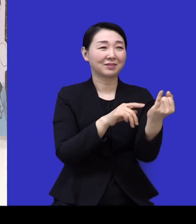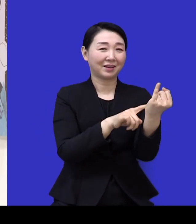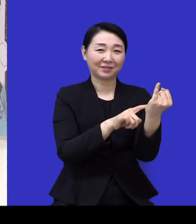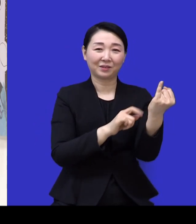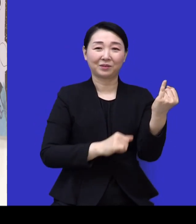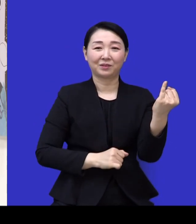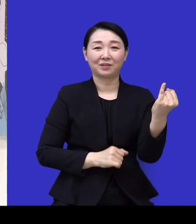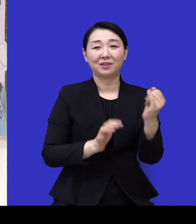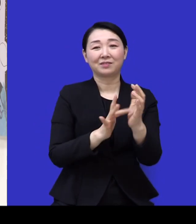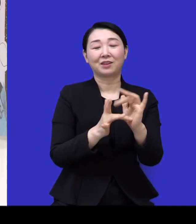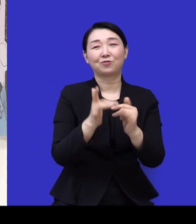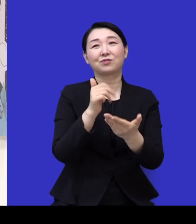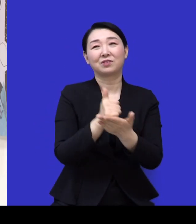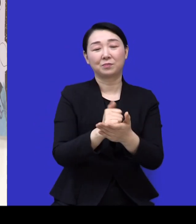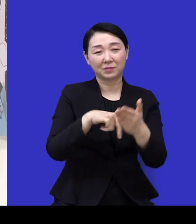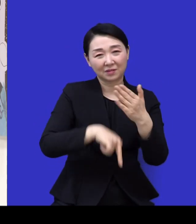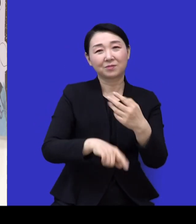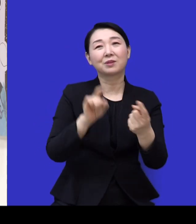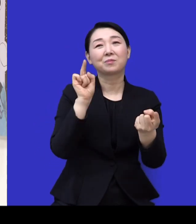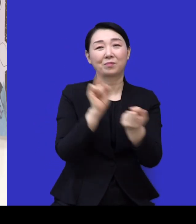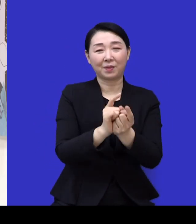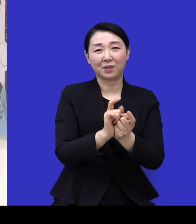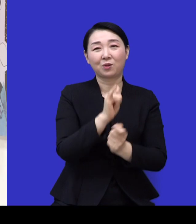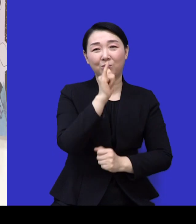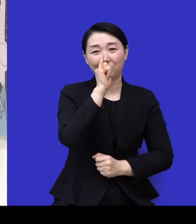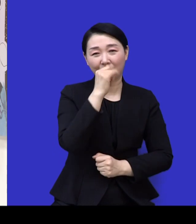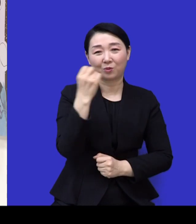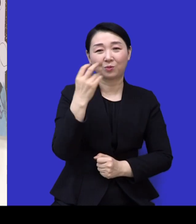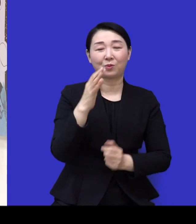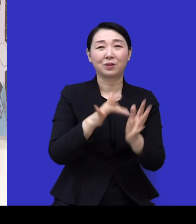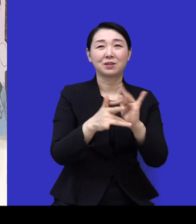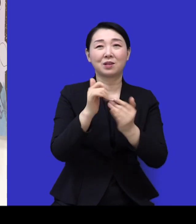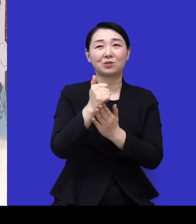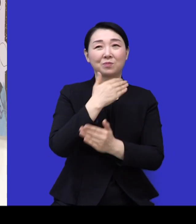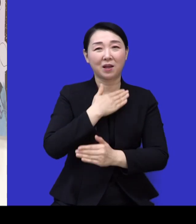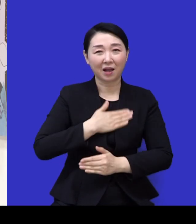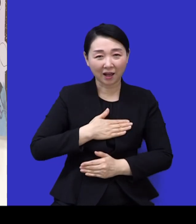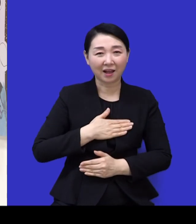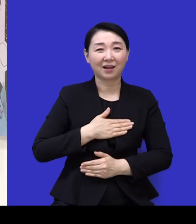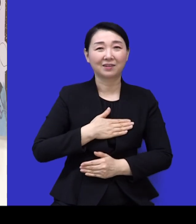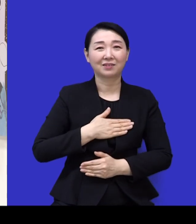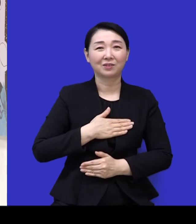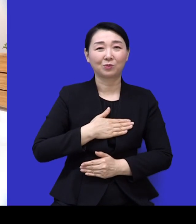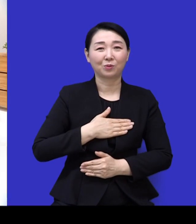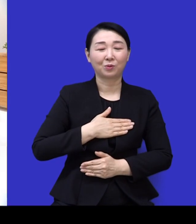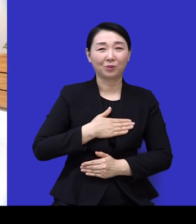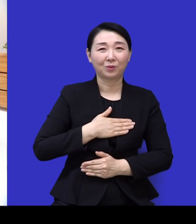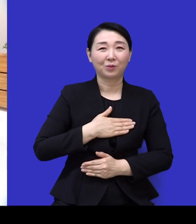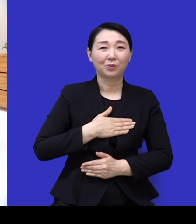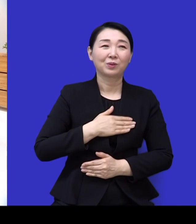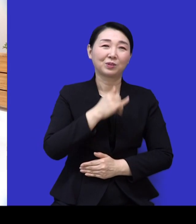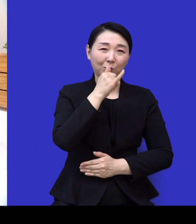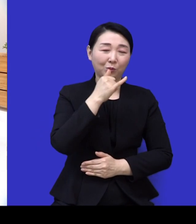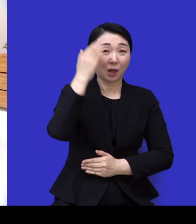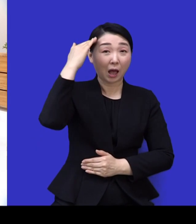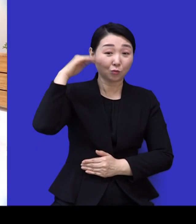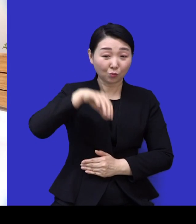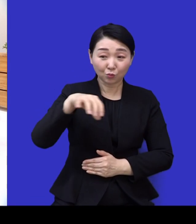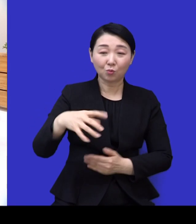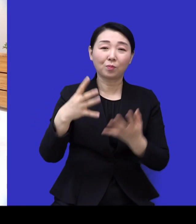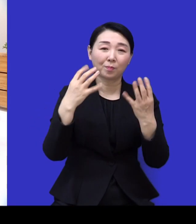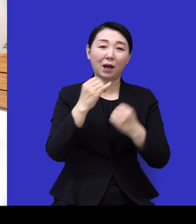학생이 예수님을 더 깊게 만나고 또 예수님을 알아가는 그런 뭐 국내에서 너무 많았고요. 예. 아까